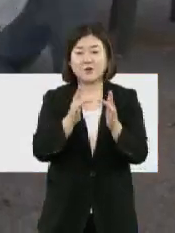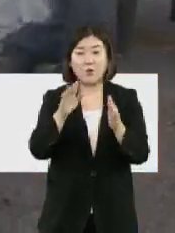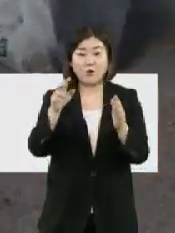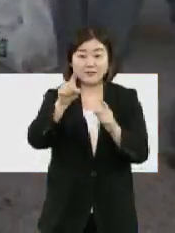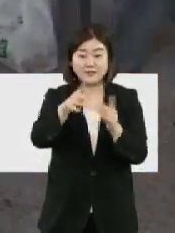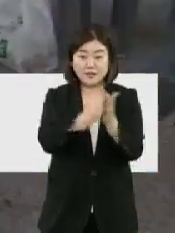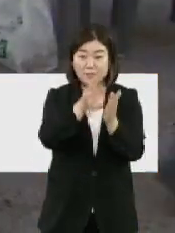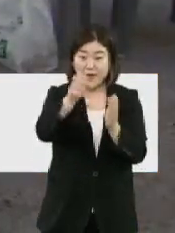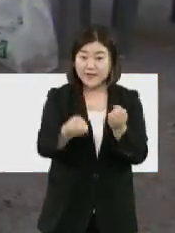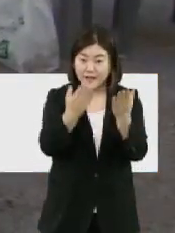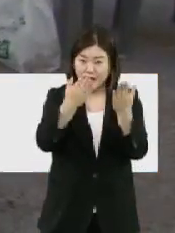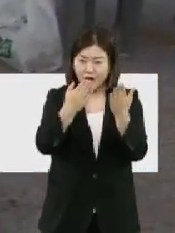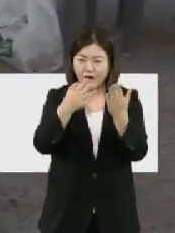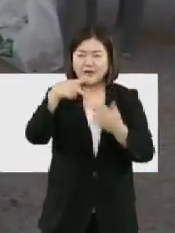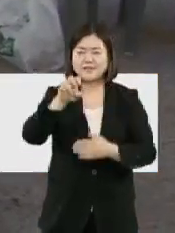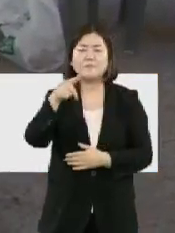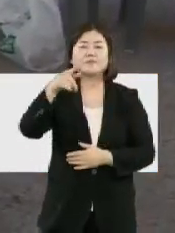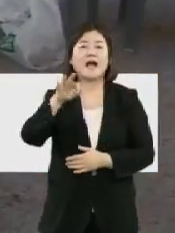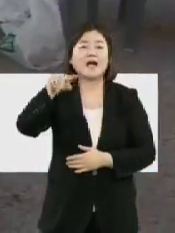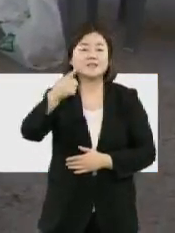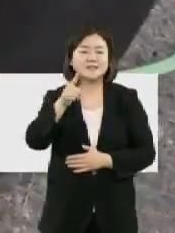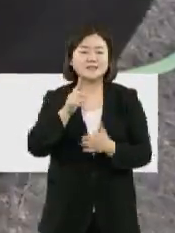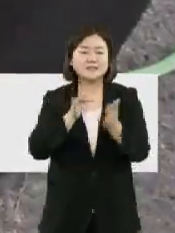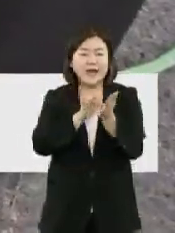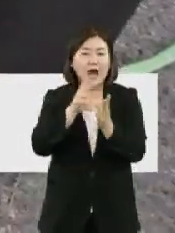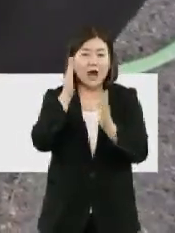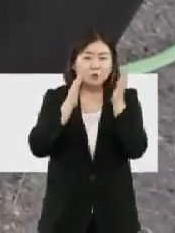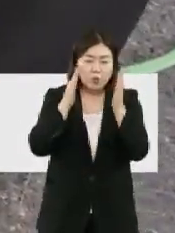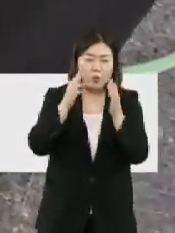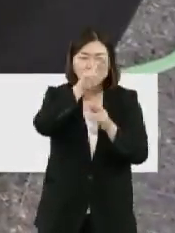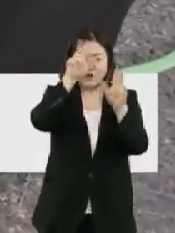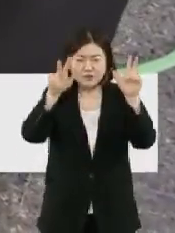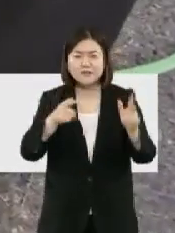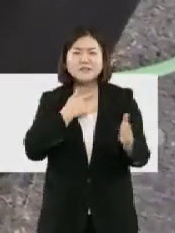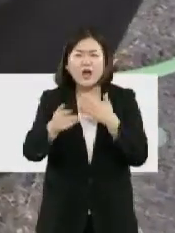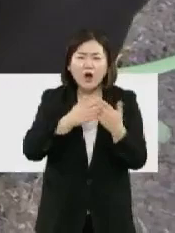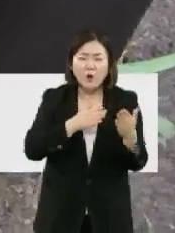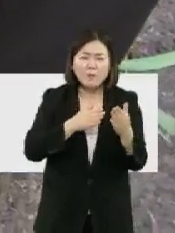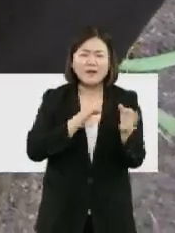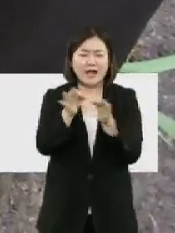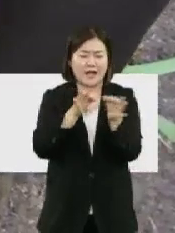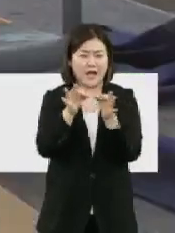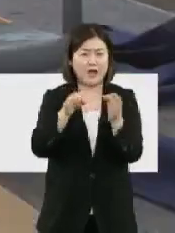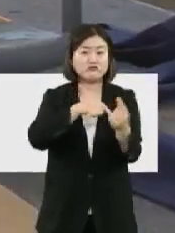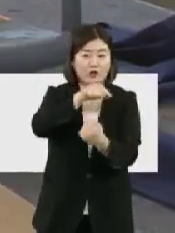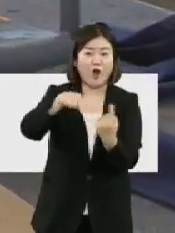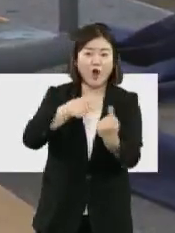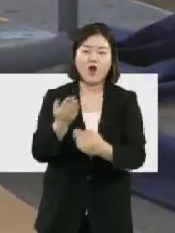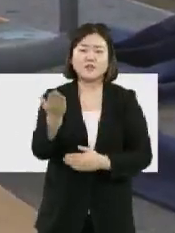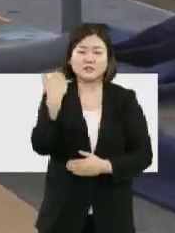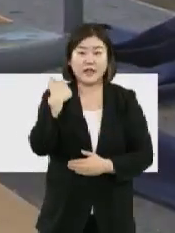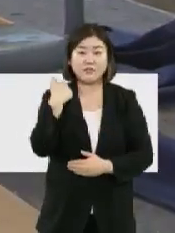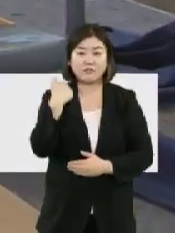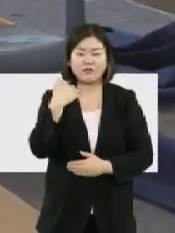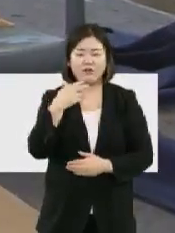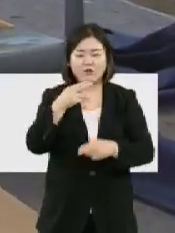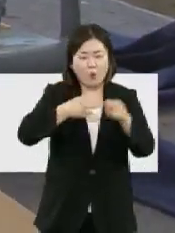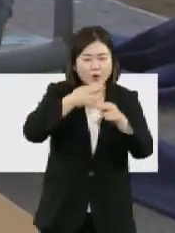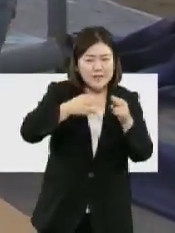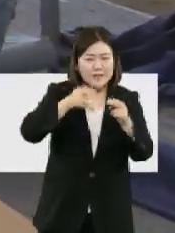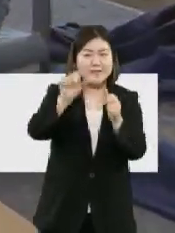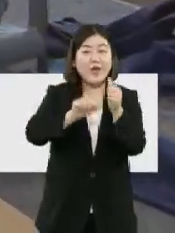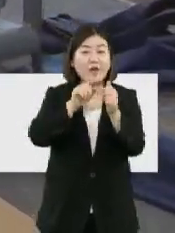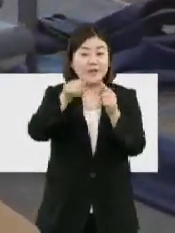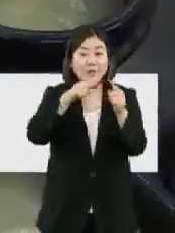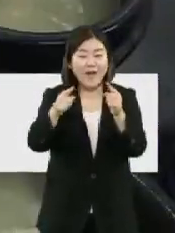우리가족 3 캉 스와 약초 전시체험 금 산 약초 마켓 등이 운영되고 특히 지난달 열렸던 경연대회